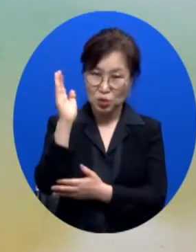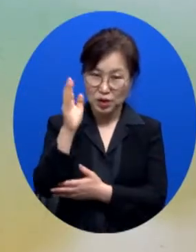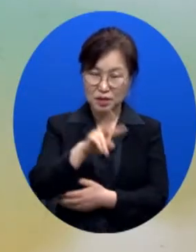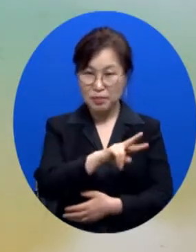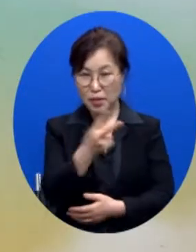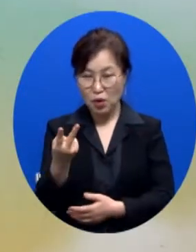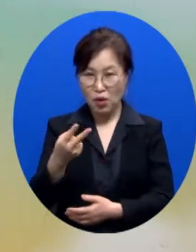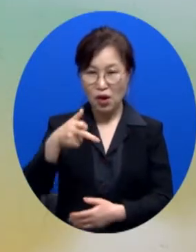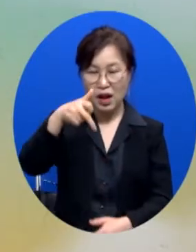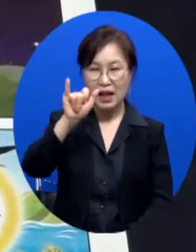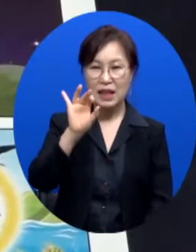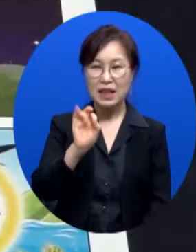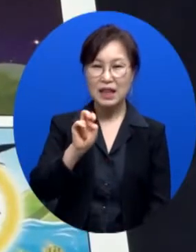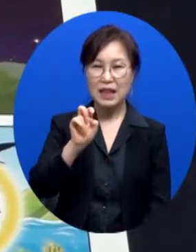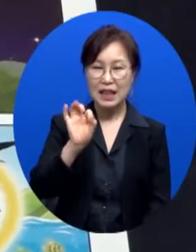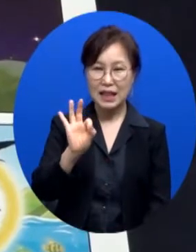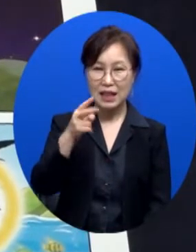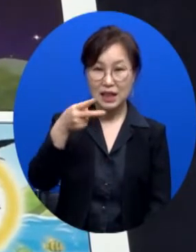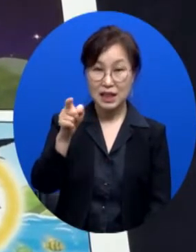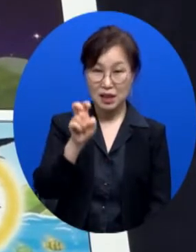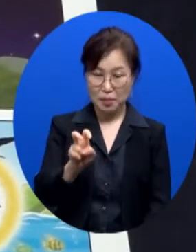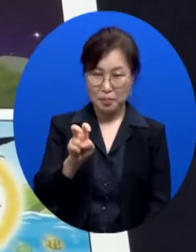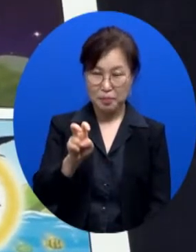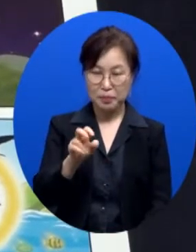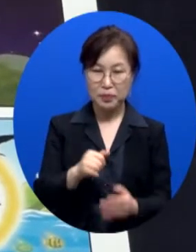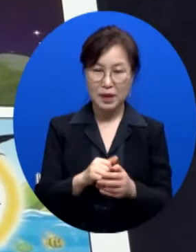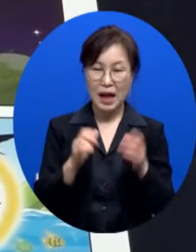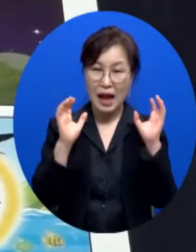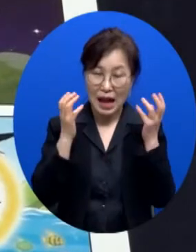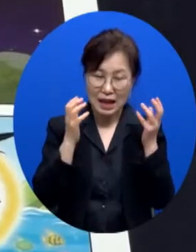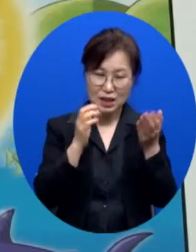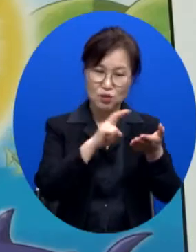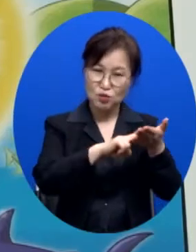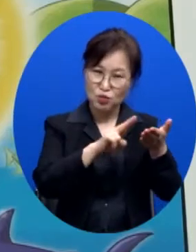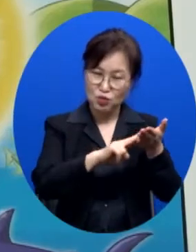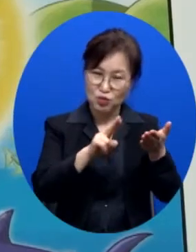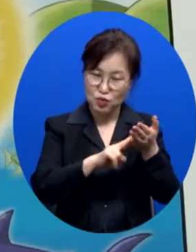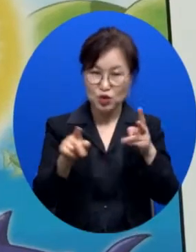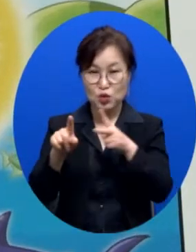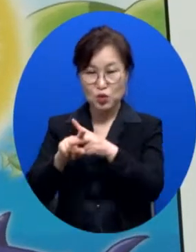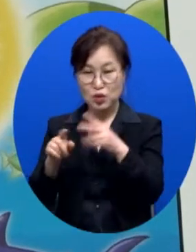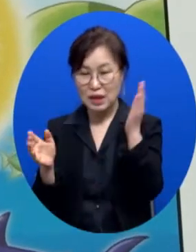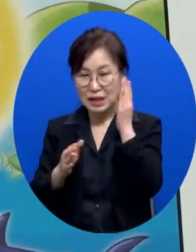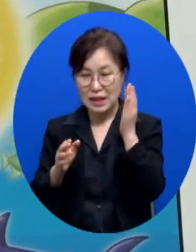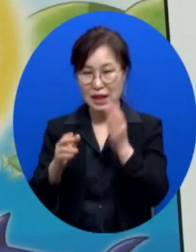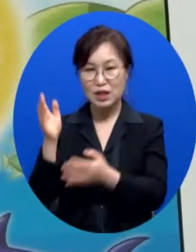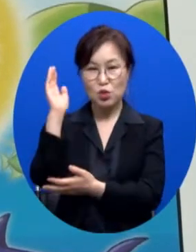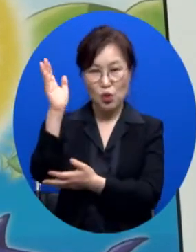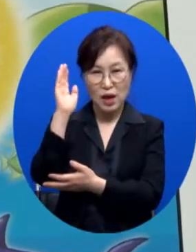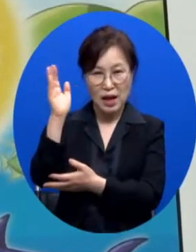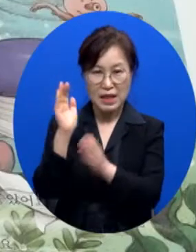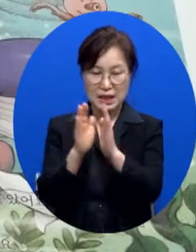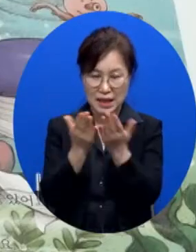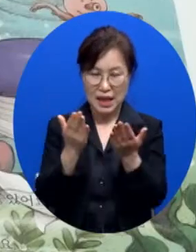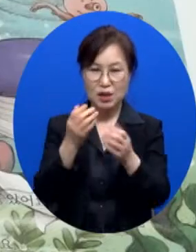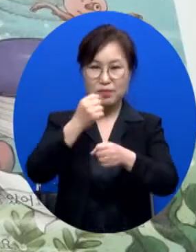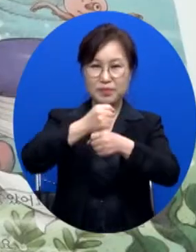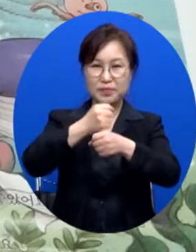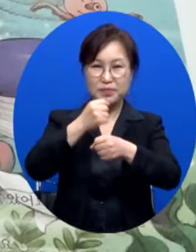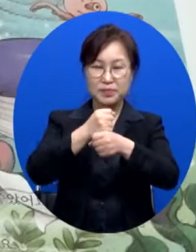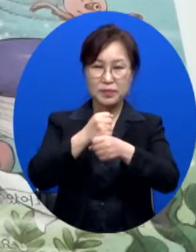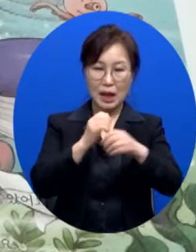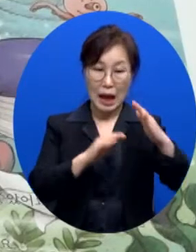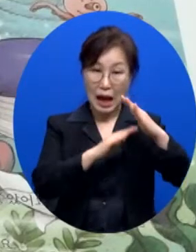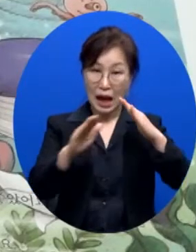개편을 앞두고 있습니다. 유아부는 만화책 형식으로, 유년부는 동화책 형식으로 구성했습니다.